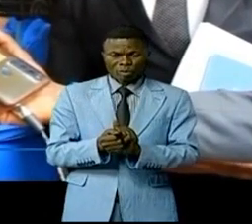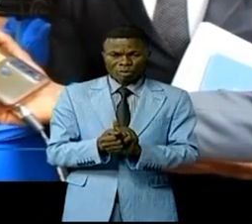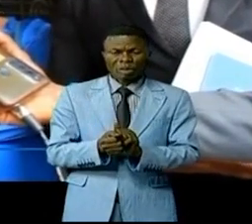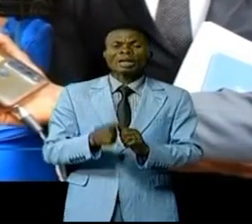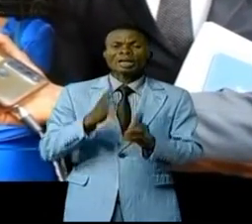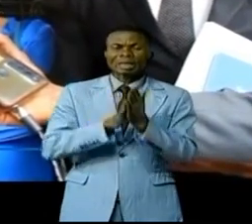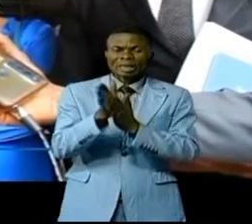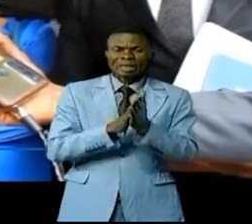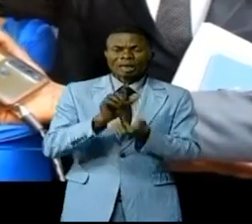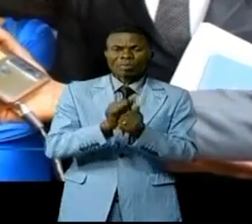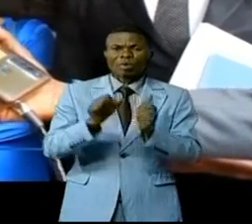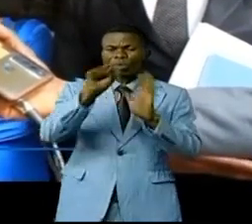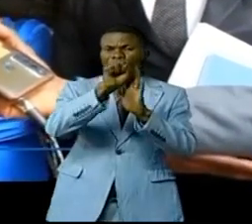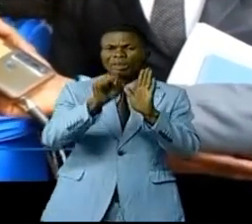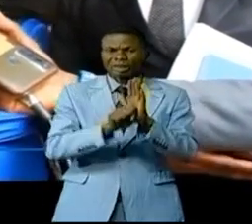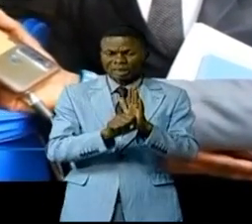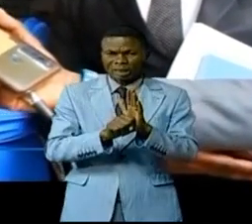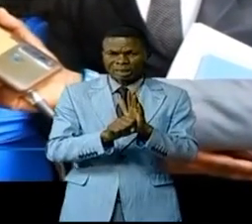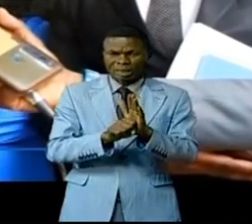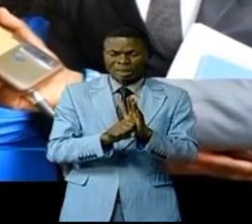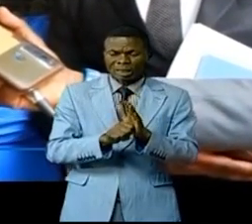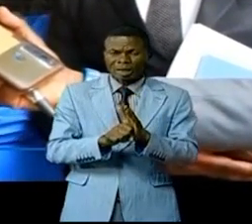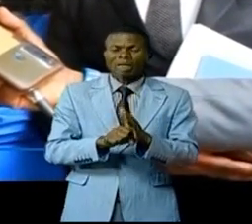statistiques. Je ne pouvais pas donc